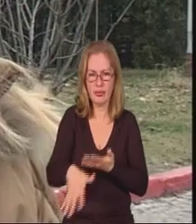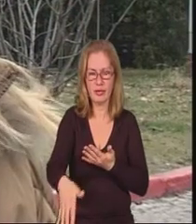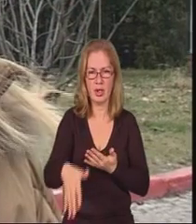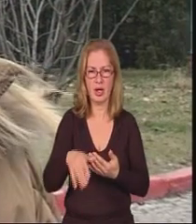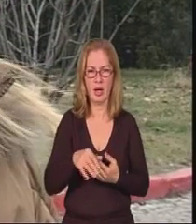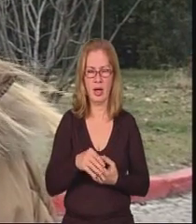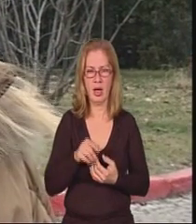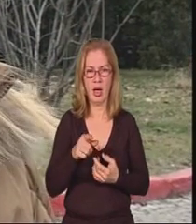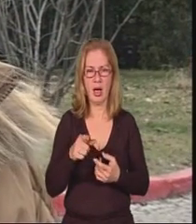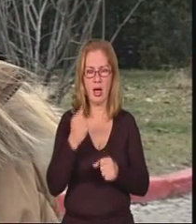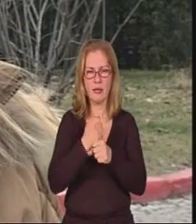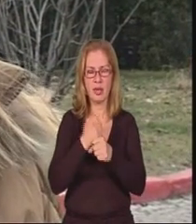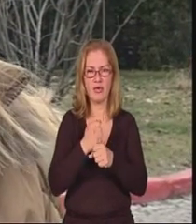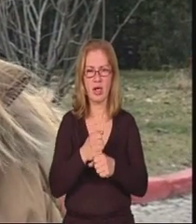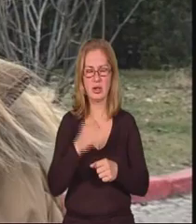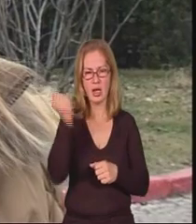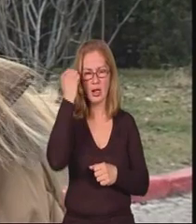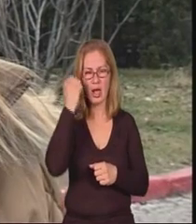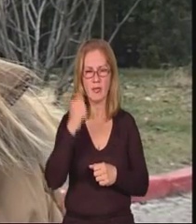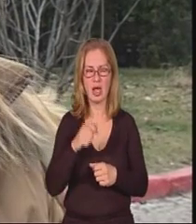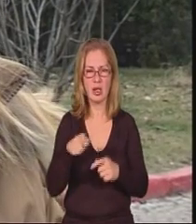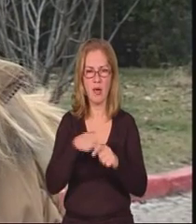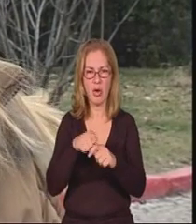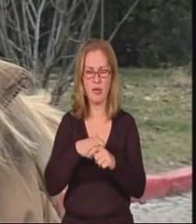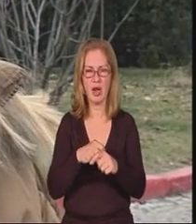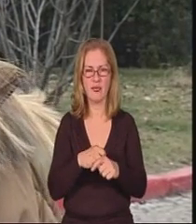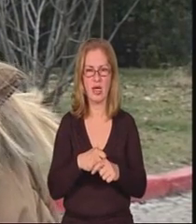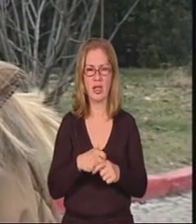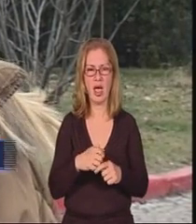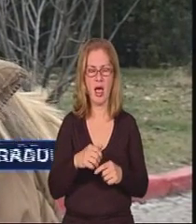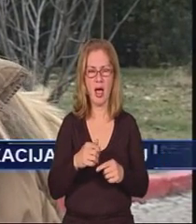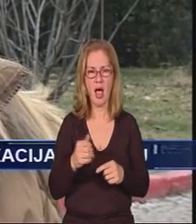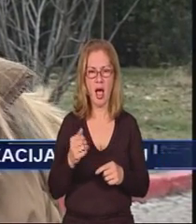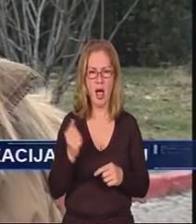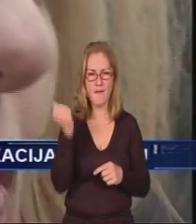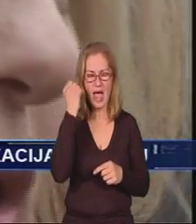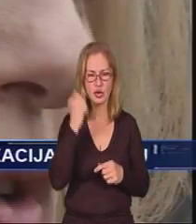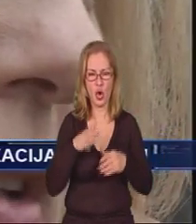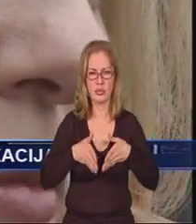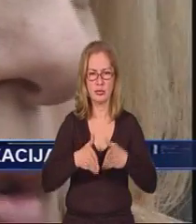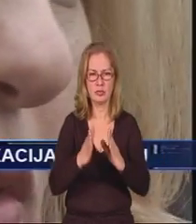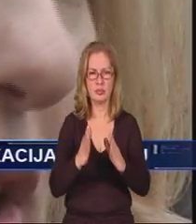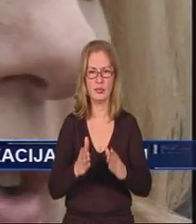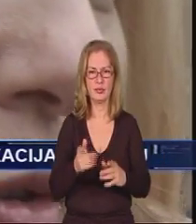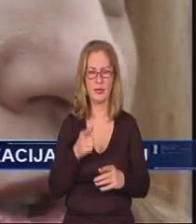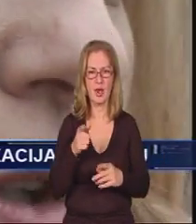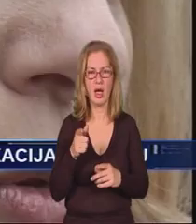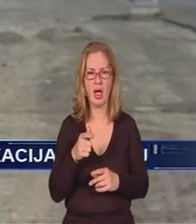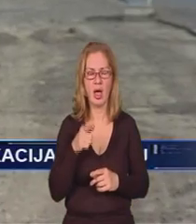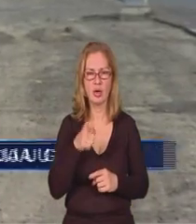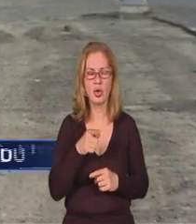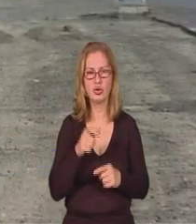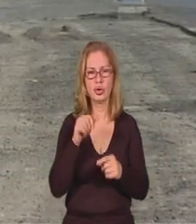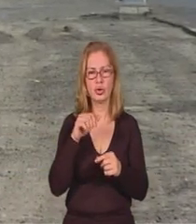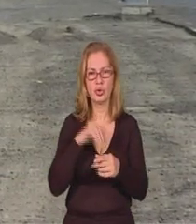U Petrovaradinu je aktuelno postavljanje tucanika u zanošu i popravka betonske galanterije u ulici Pavla Jurišića Šturma. Ćubić